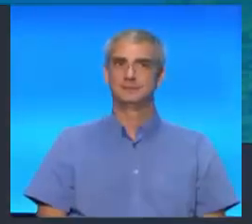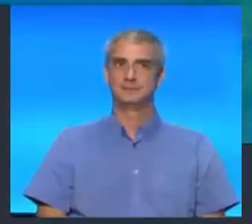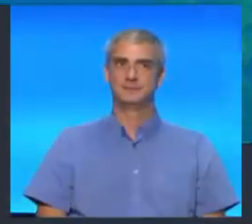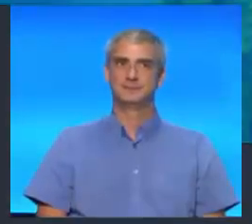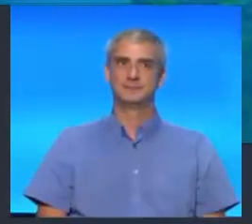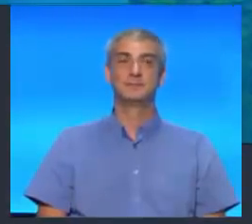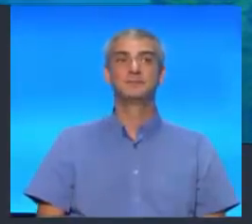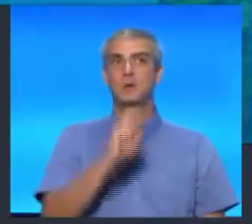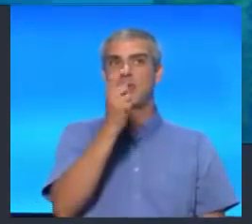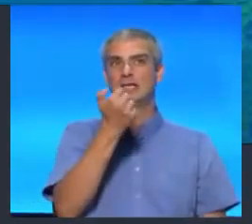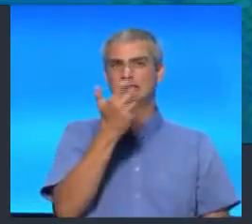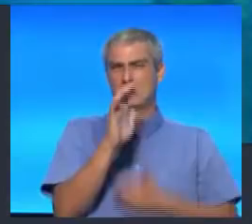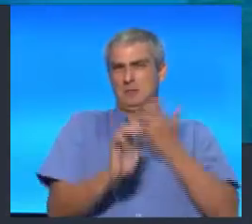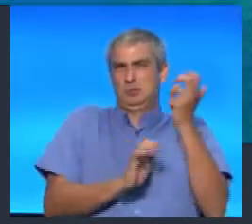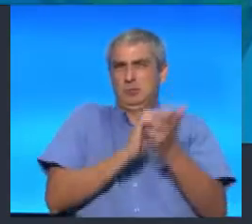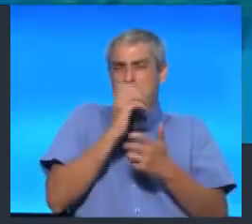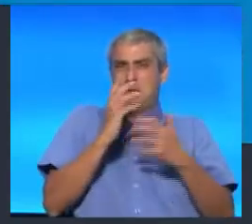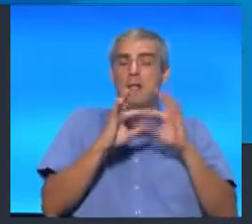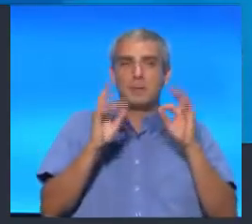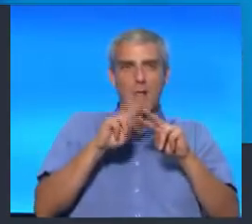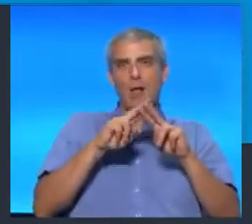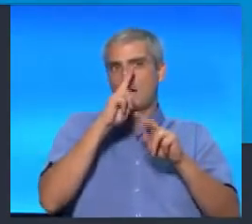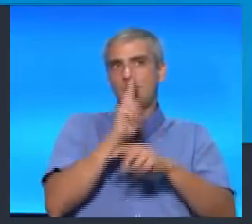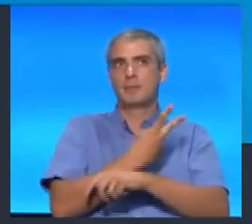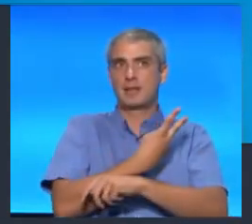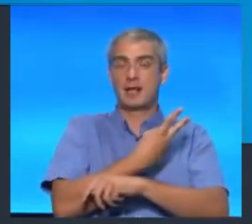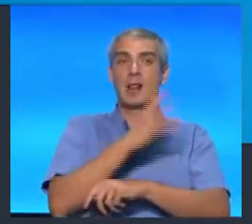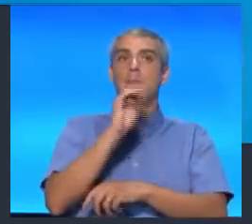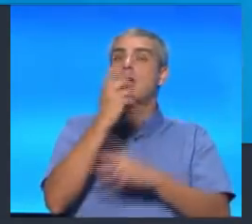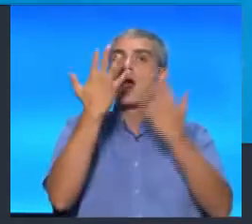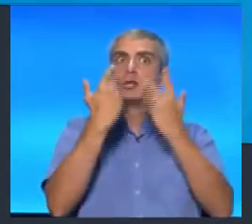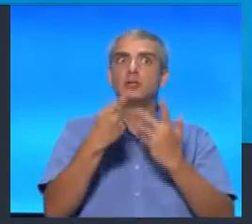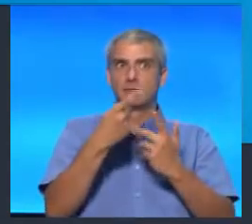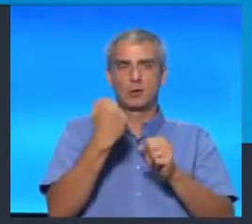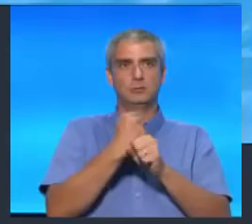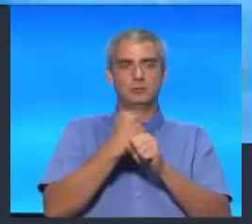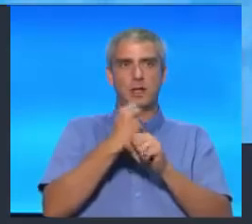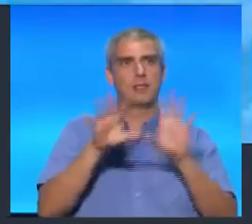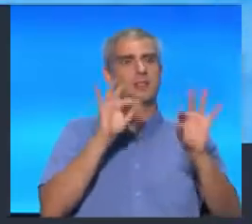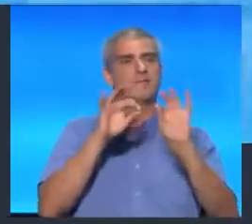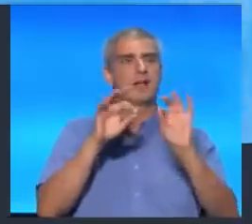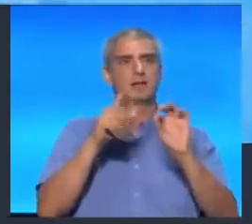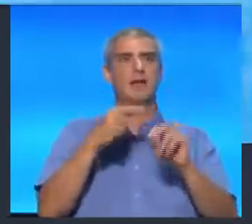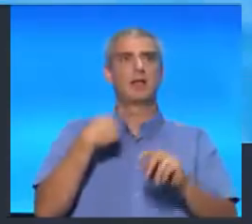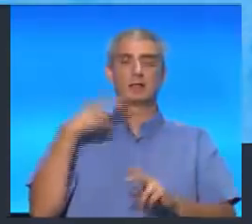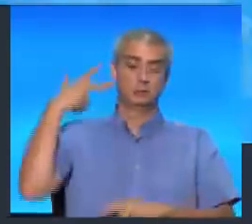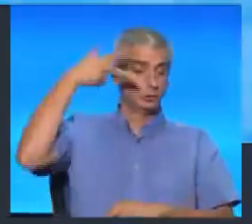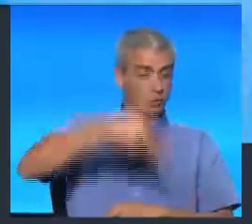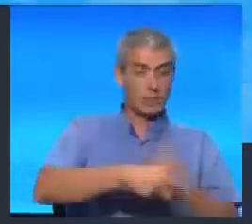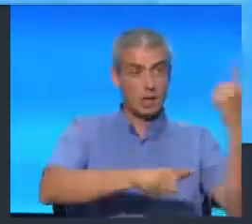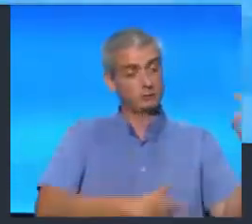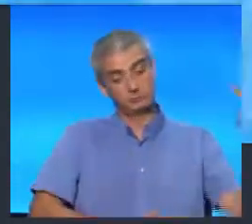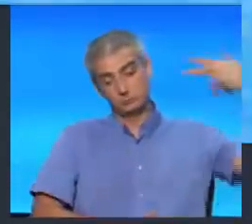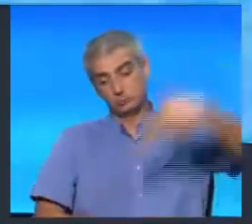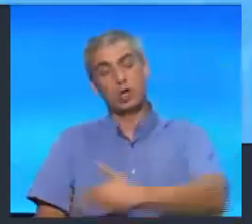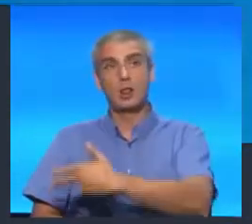אז זה אולי קצת מסורבל בהתחלה, אבל מתרגלים. ברכה חשבת השכר מתפעלת את הנבחרת. אני צוללת לשם, את צוללת לפה, והיא תראה